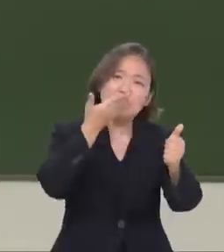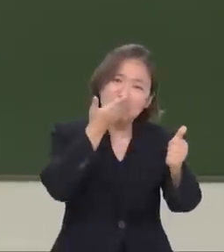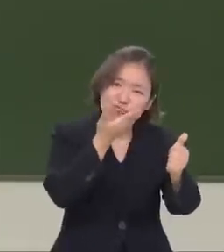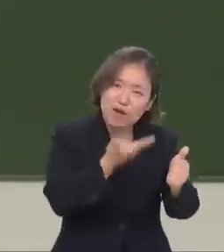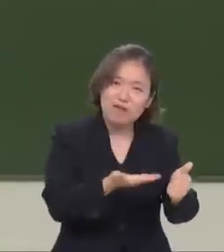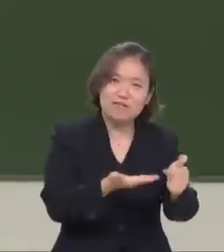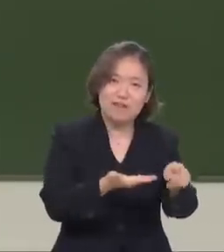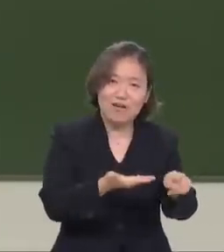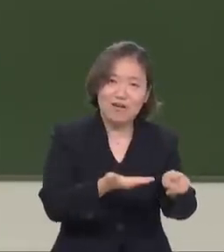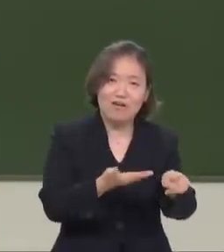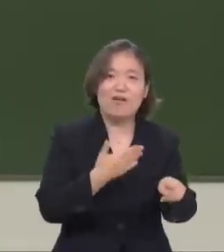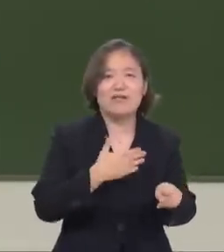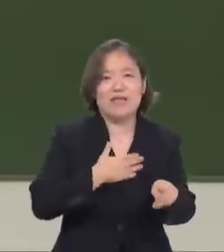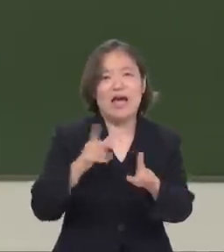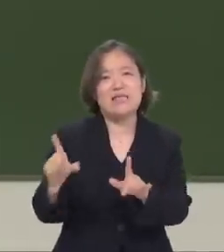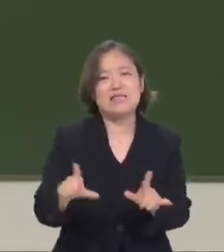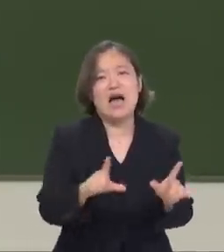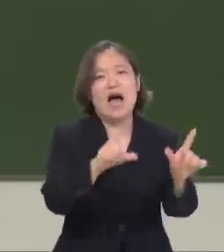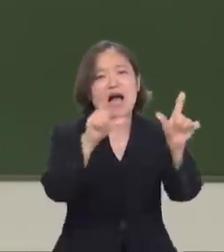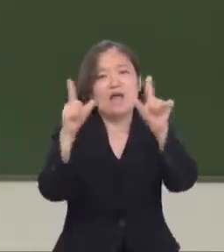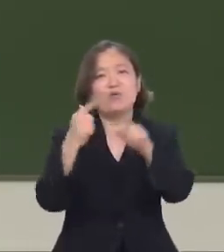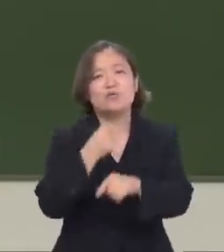그렇게 살아가리라라고